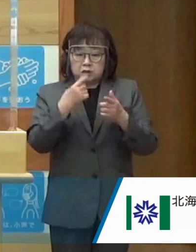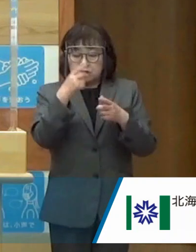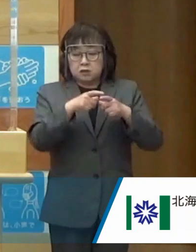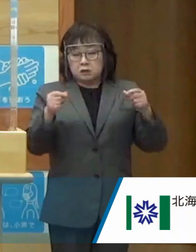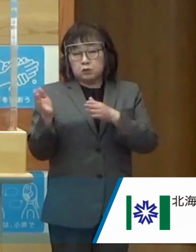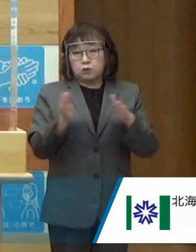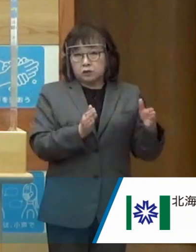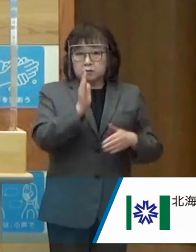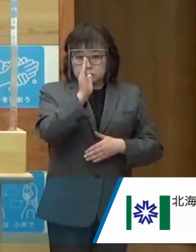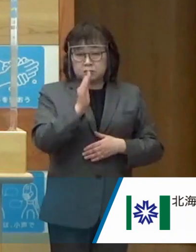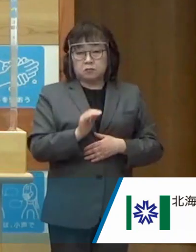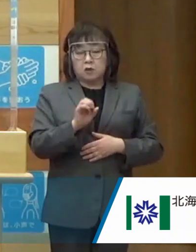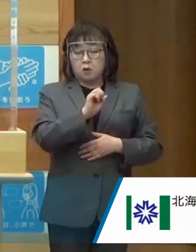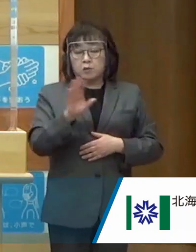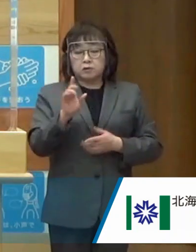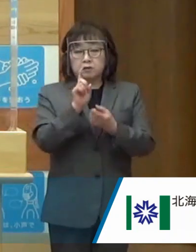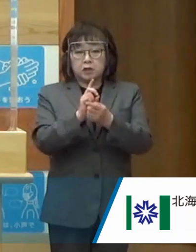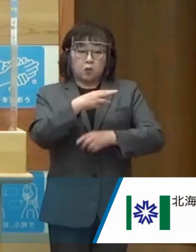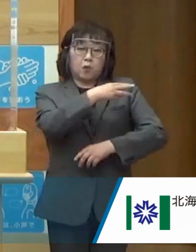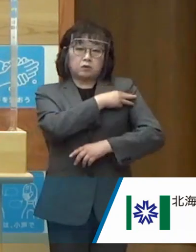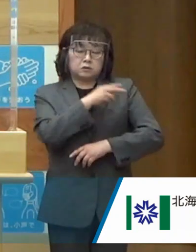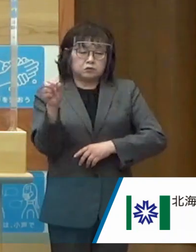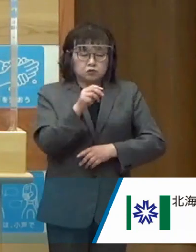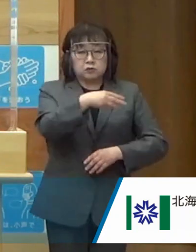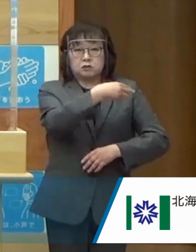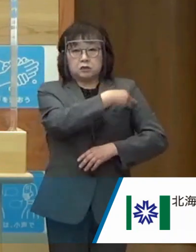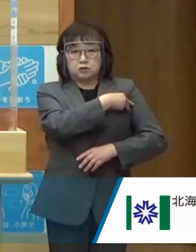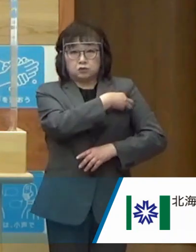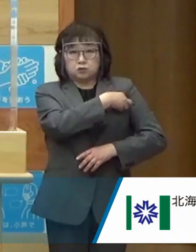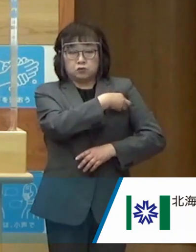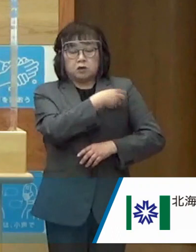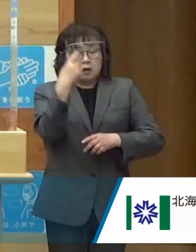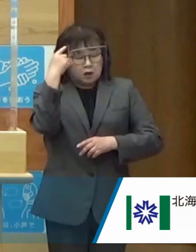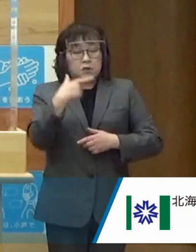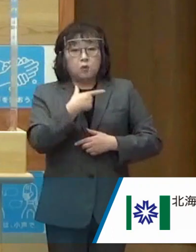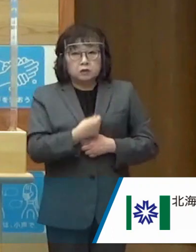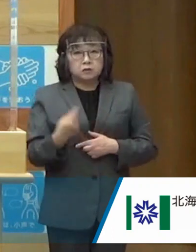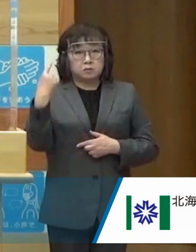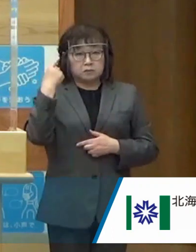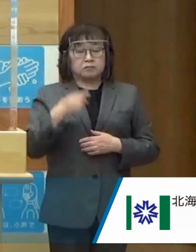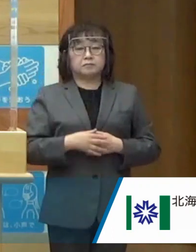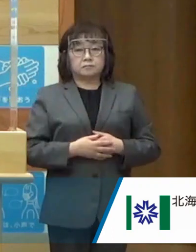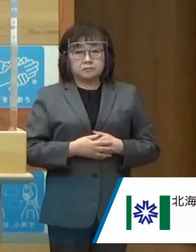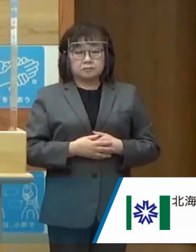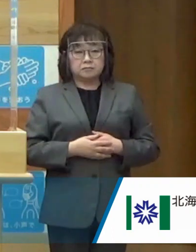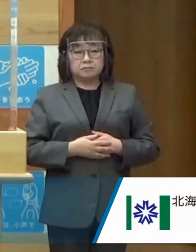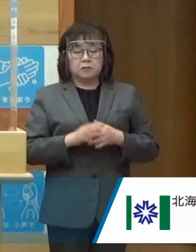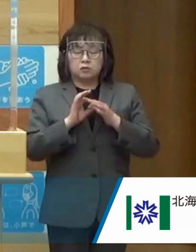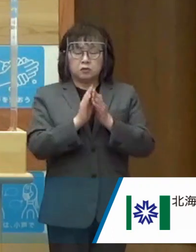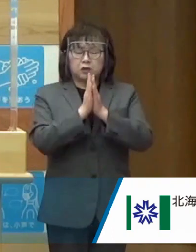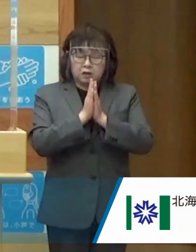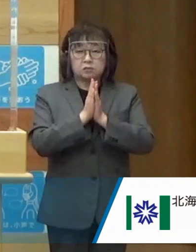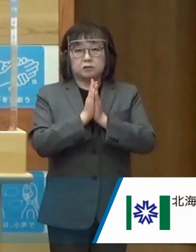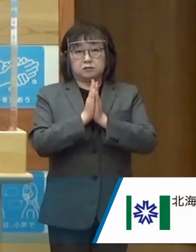と、オミクロン株対応ワクチンの速やかな接種についてもご検討いただくということを引き続き